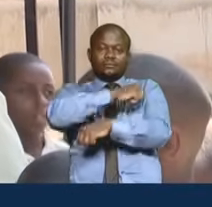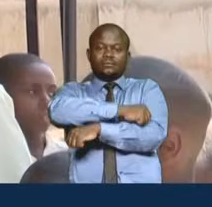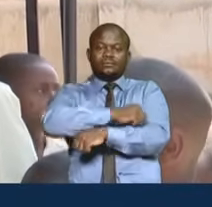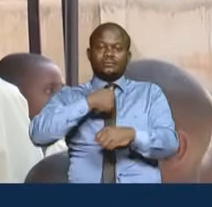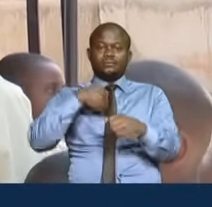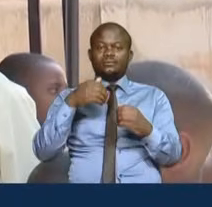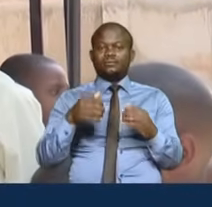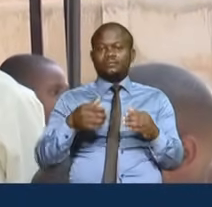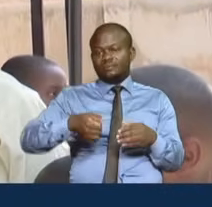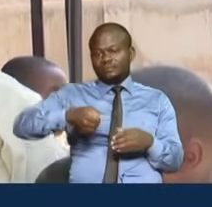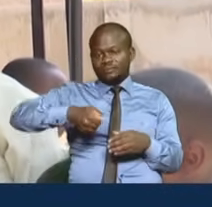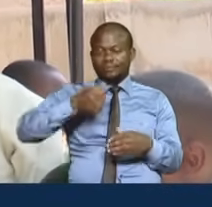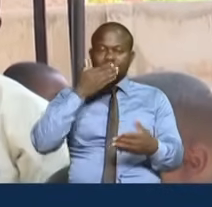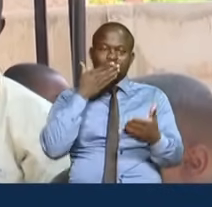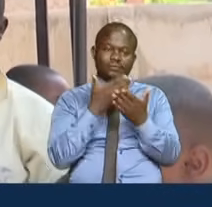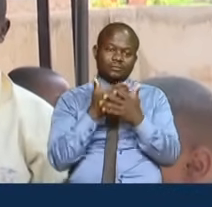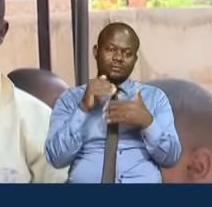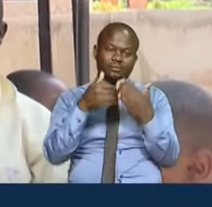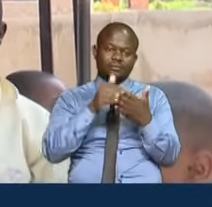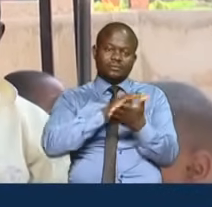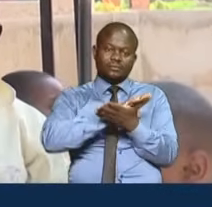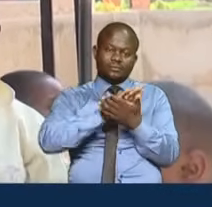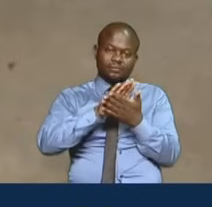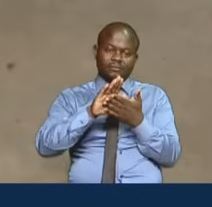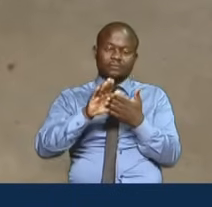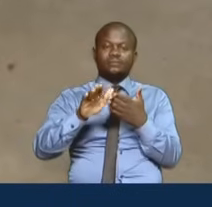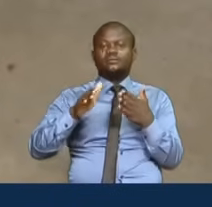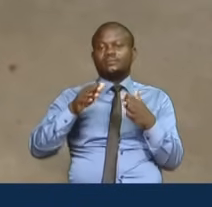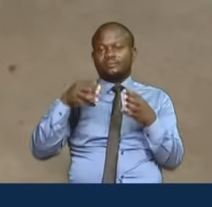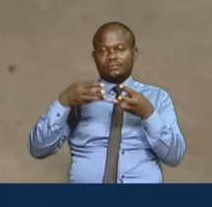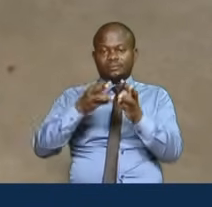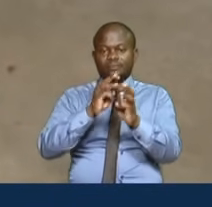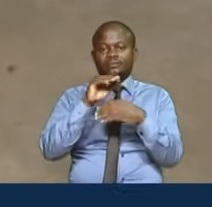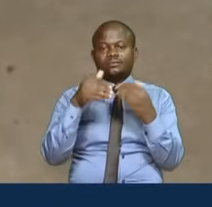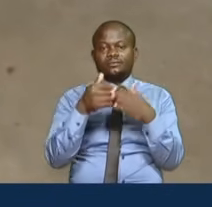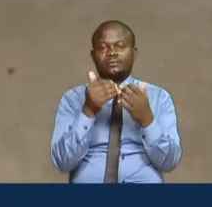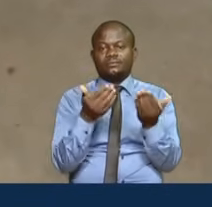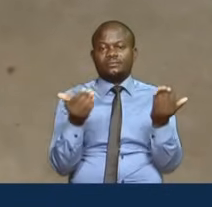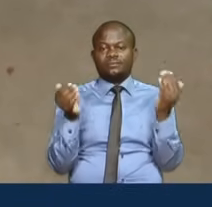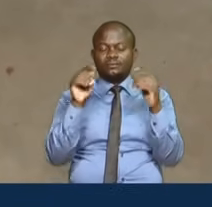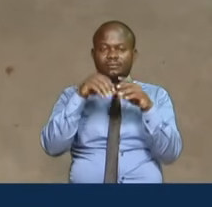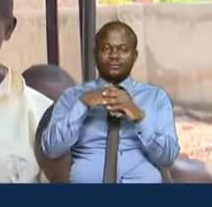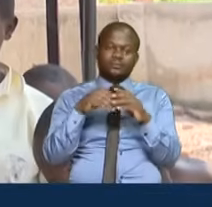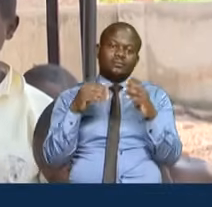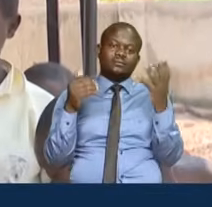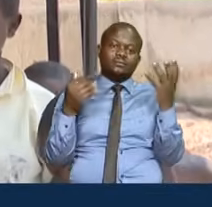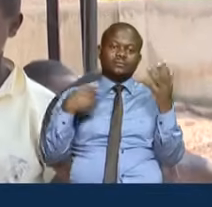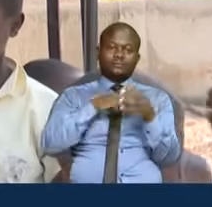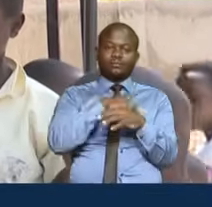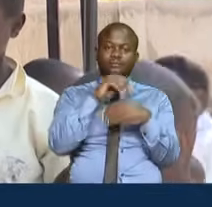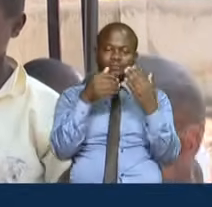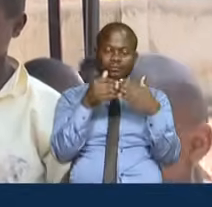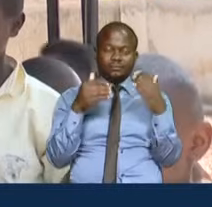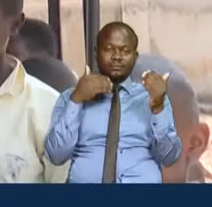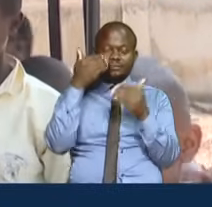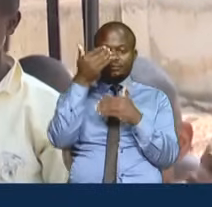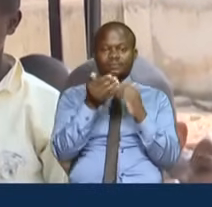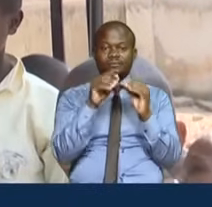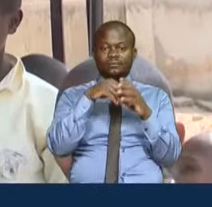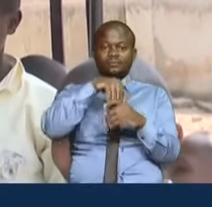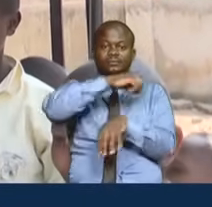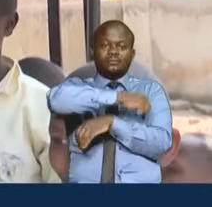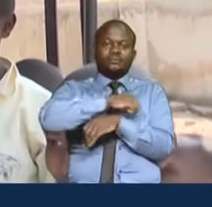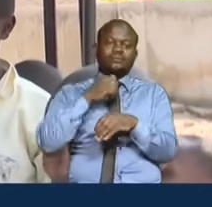injerekani nziza ifite isuku inapfundikiye ku buryo abana baza bakayivoma aho hano, hanyuma bakajyana mu ishuri.